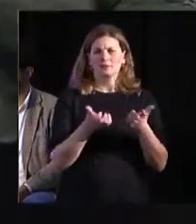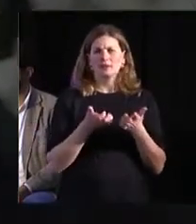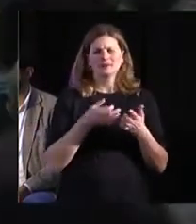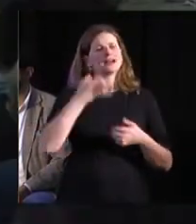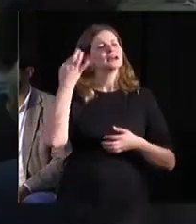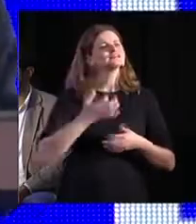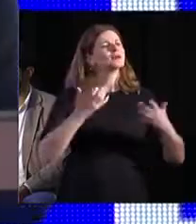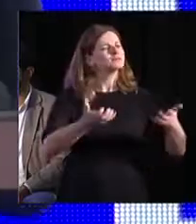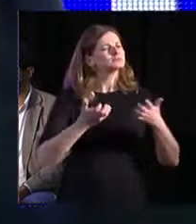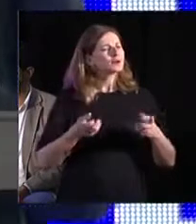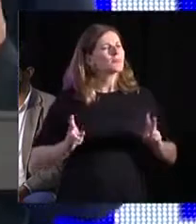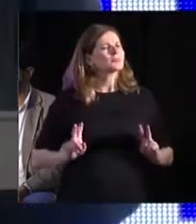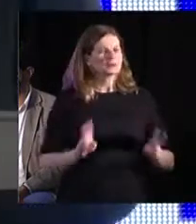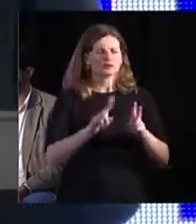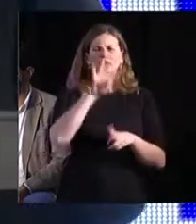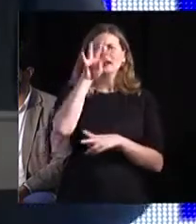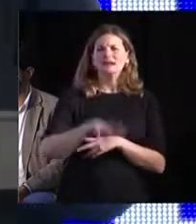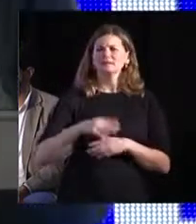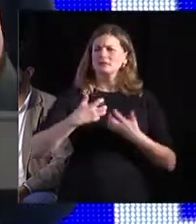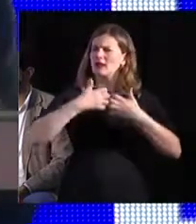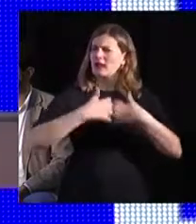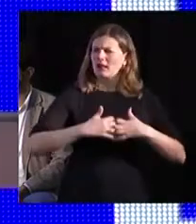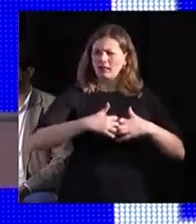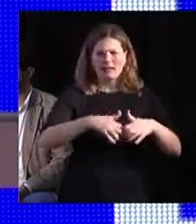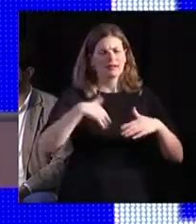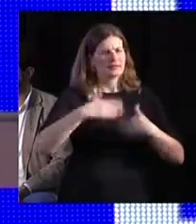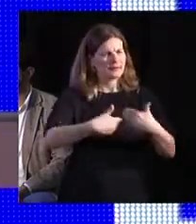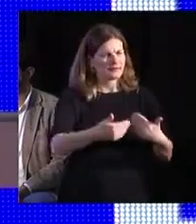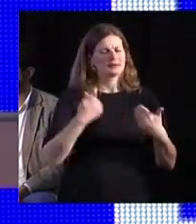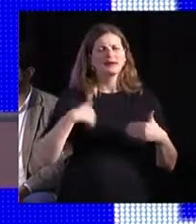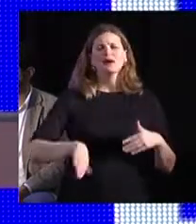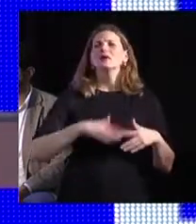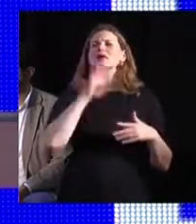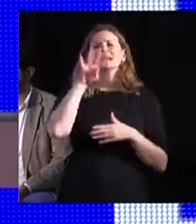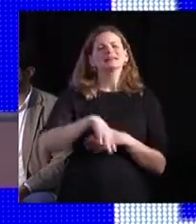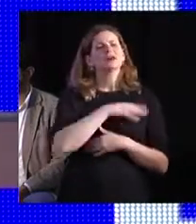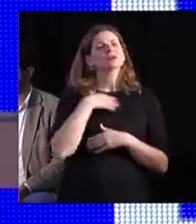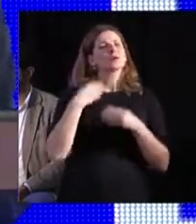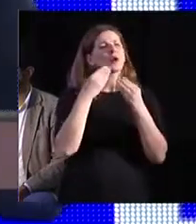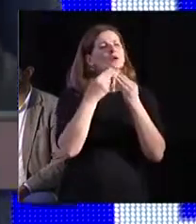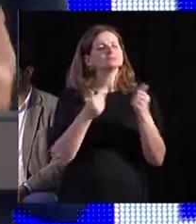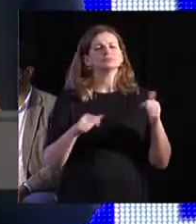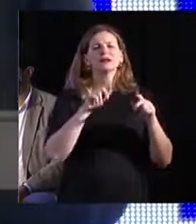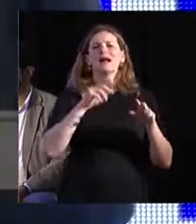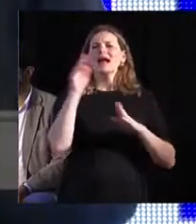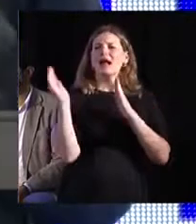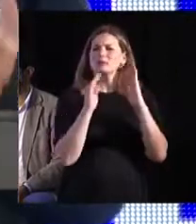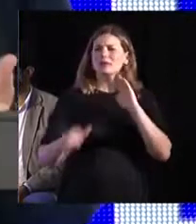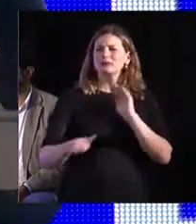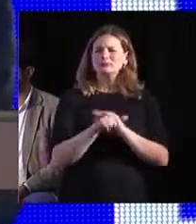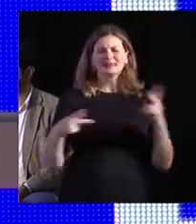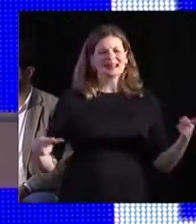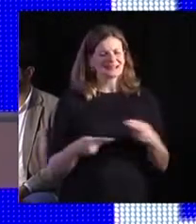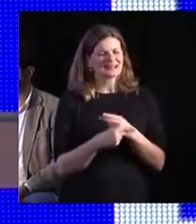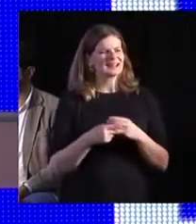una victòria d'una Catalunya que està en marxa, d'una Catalunya que vol deixar enrere el temps de la corrupció, de les retallades i la